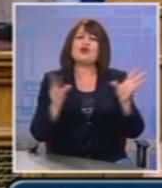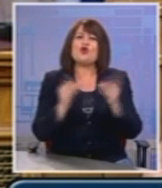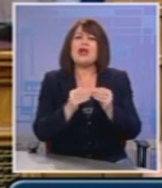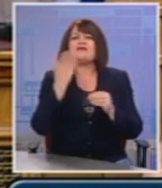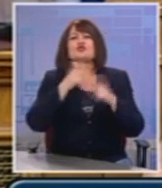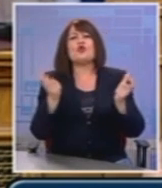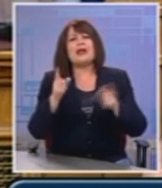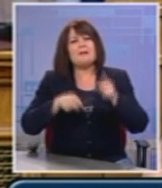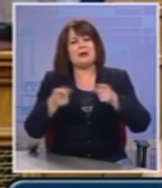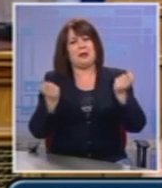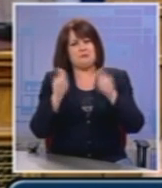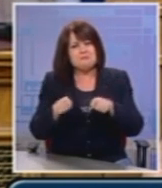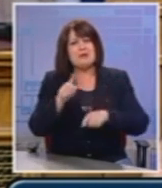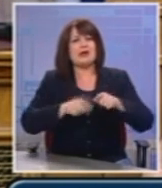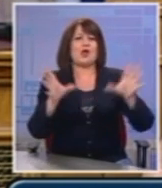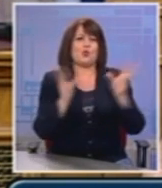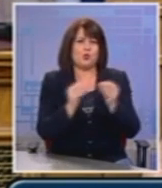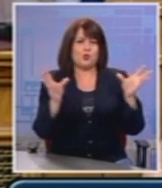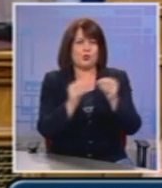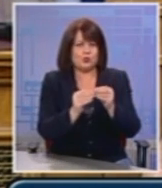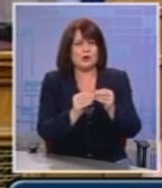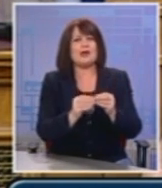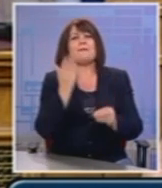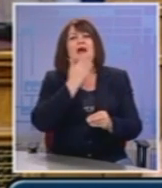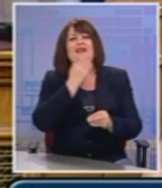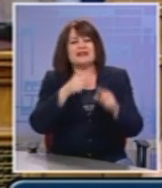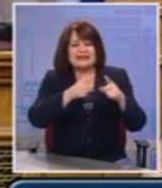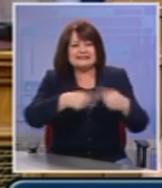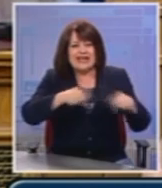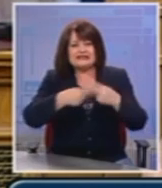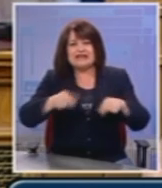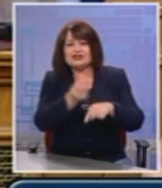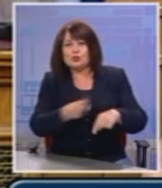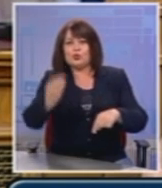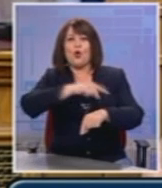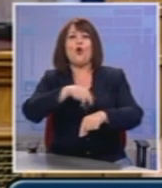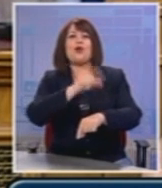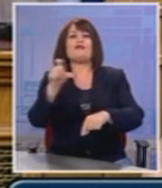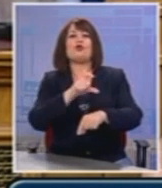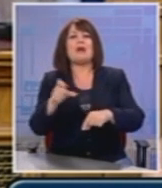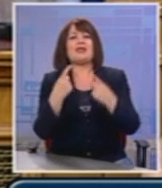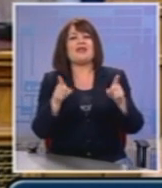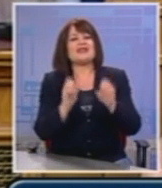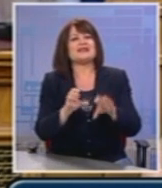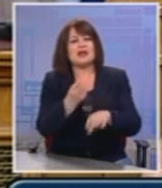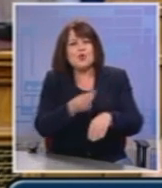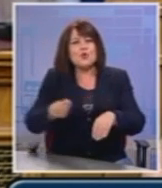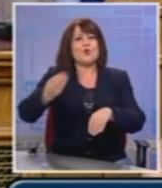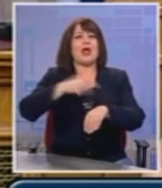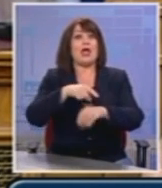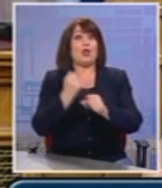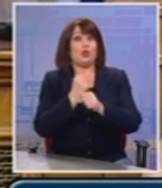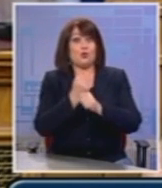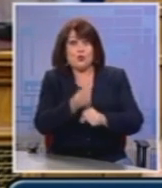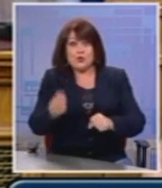σχολείων αύξηση των μαθητών ανατάξει και περισσότερες εβδομαδιαίες ώρες διδασκαλίας εργασίας δηλαδή